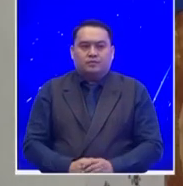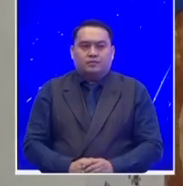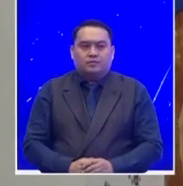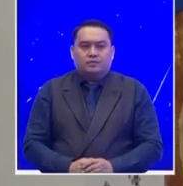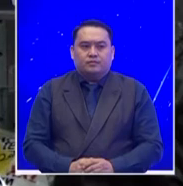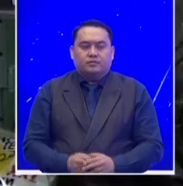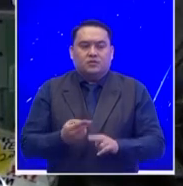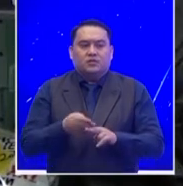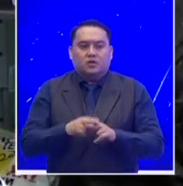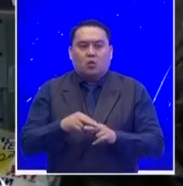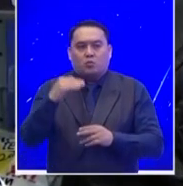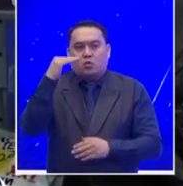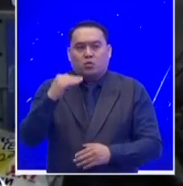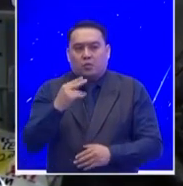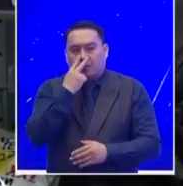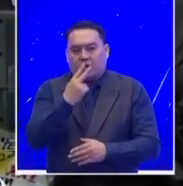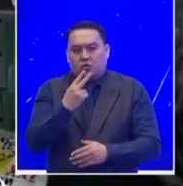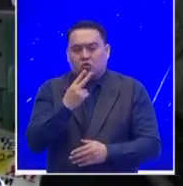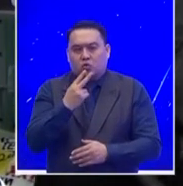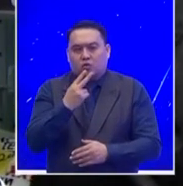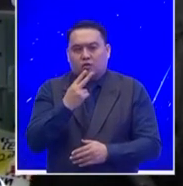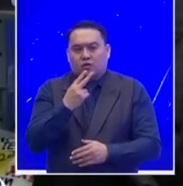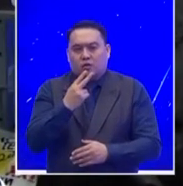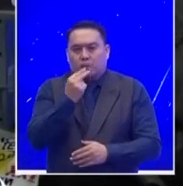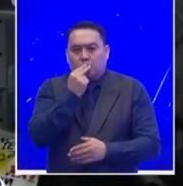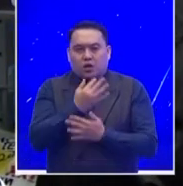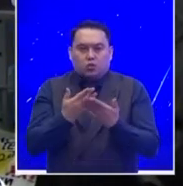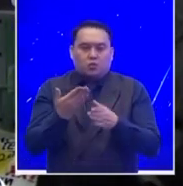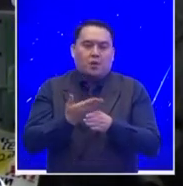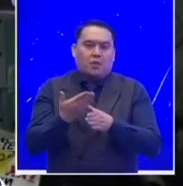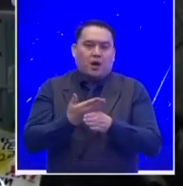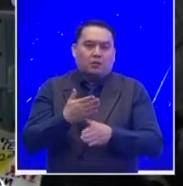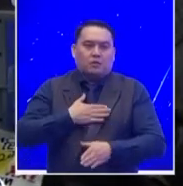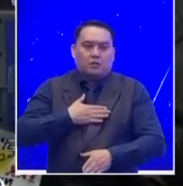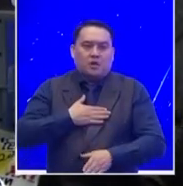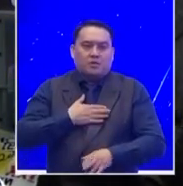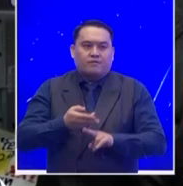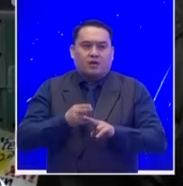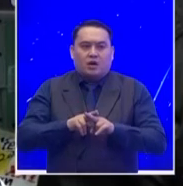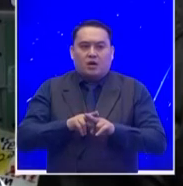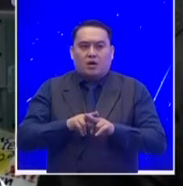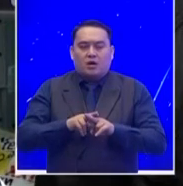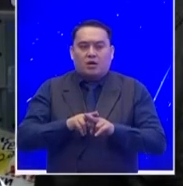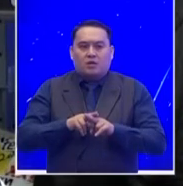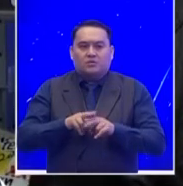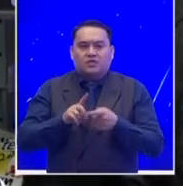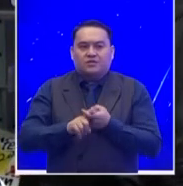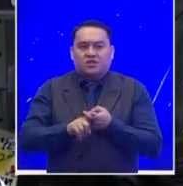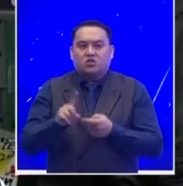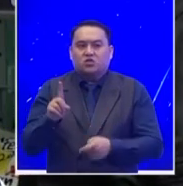за эти полки. Сюда прихожу, потому что эти продукты, помогают. Они как бы в связи с тем,